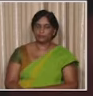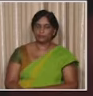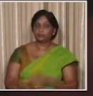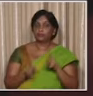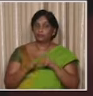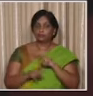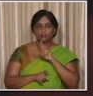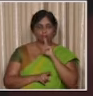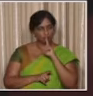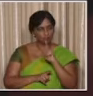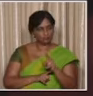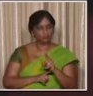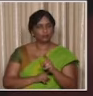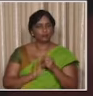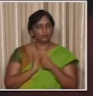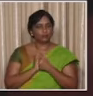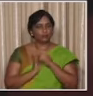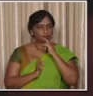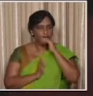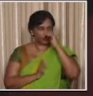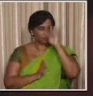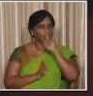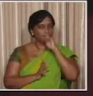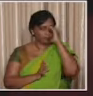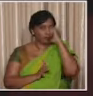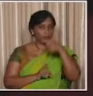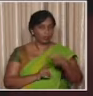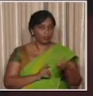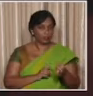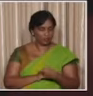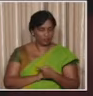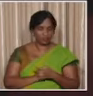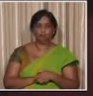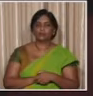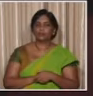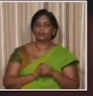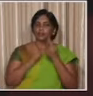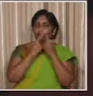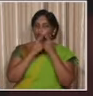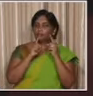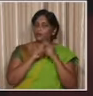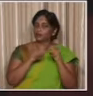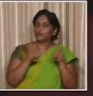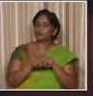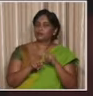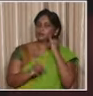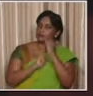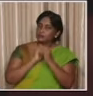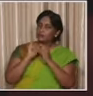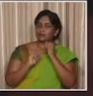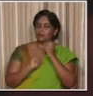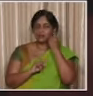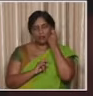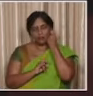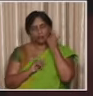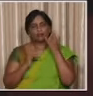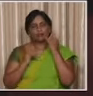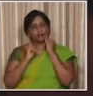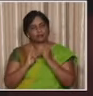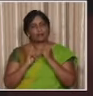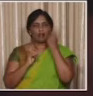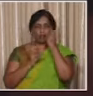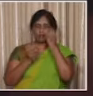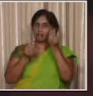එසේ ඉල්ලා සිටිමින් ගරු කතානායකතුමනි, අද දවසේ විවිධ ආකාරයෙන් චෝදනා, යෝජනා, චෝදනා